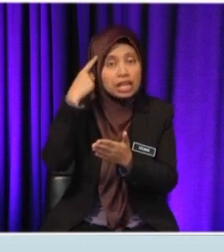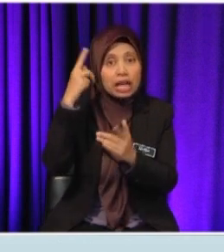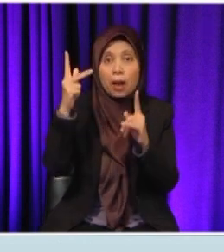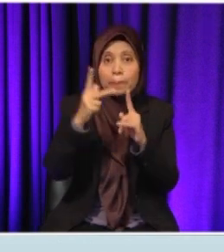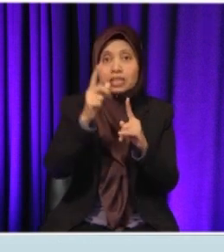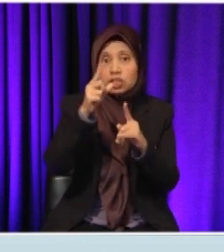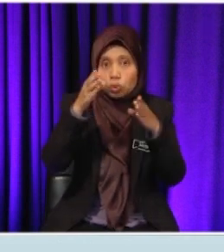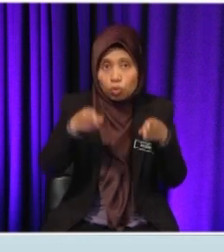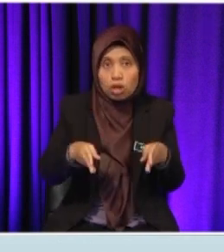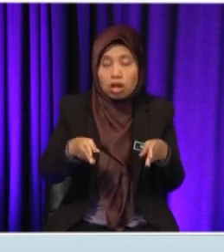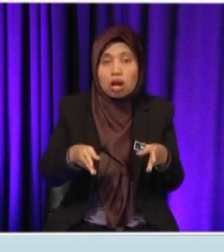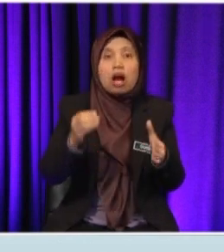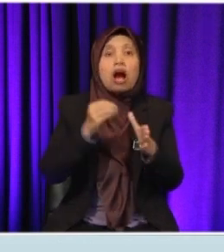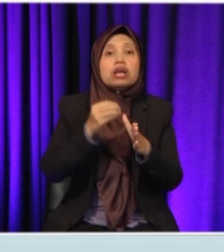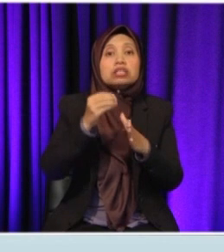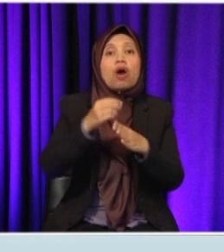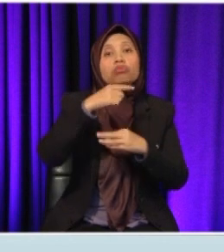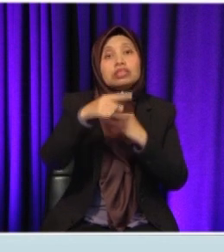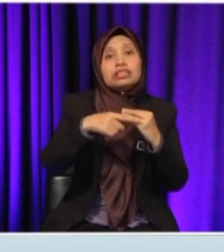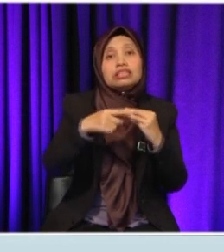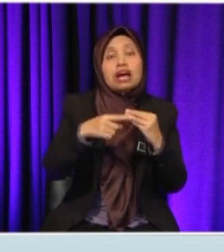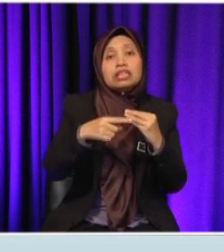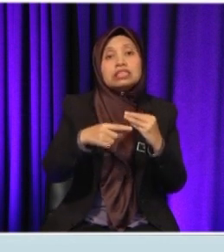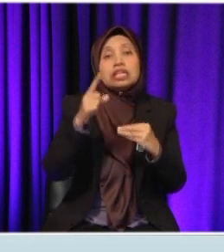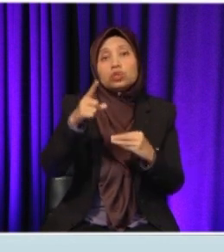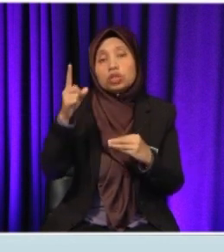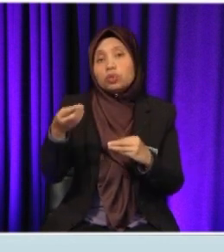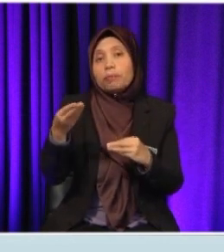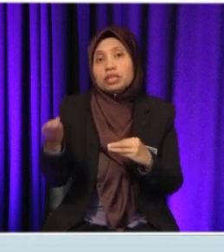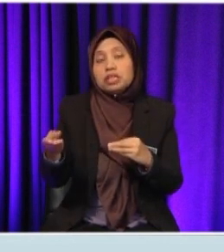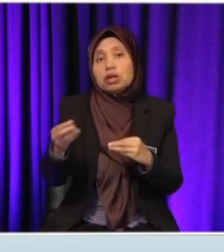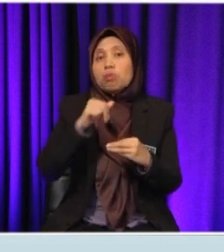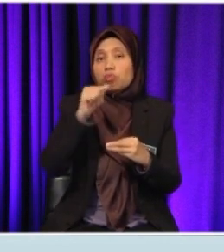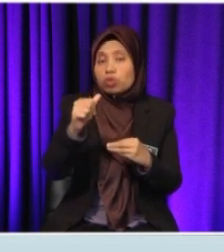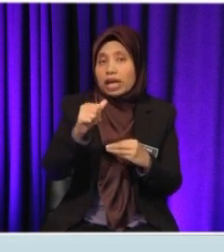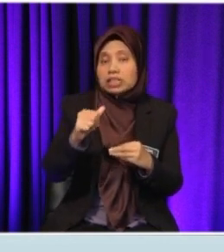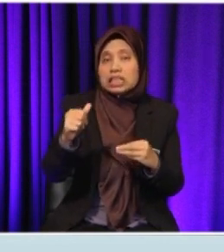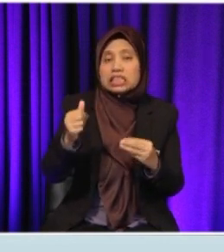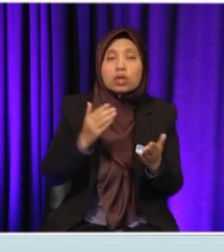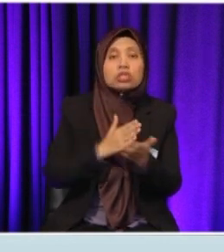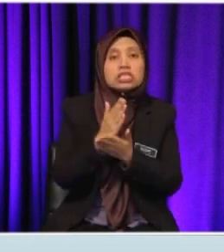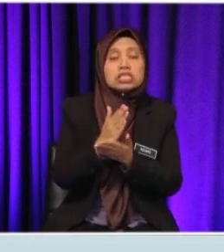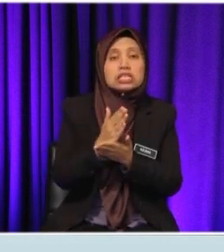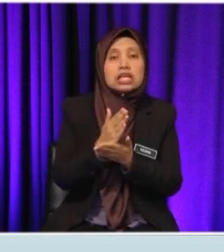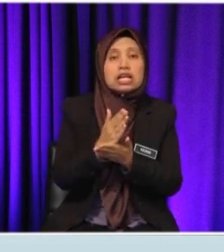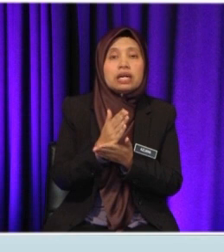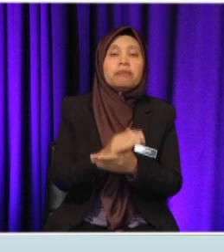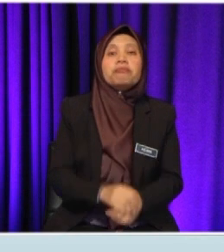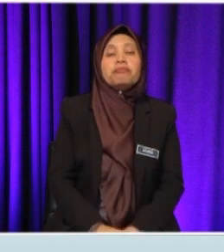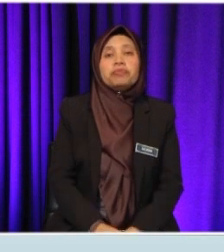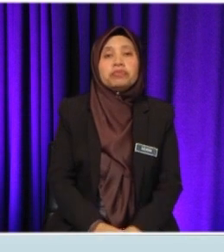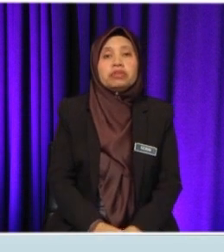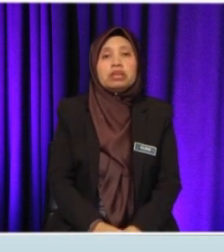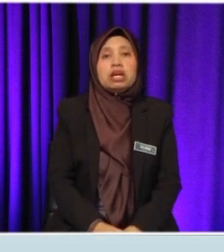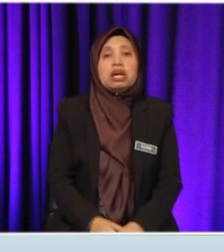seseorang atau mengenai sesuatu perkara. Maknanya kita menyampaikan sesuatu bukan secara langsung, terus. Tak direct lah. Secara kiasa. Okey,